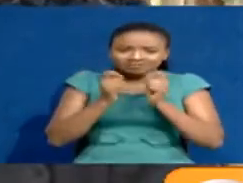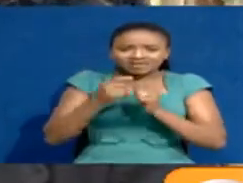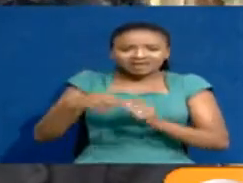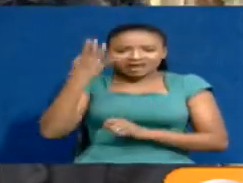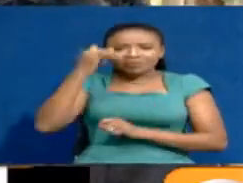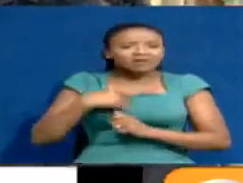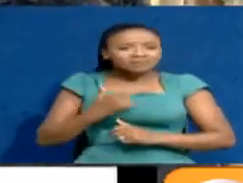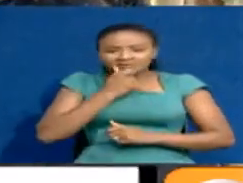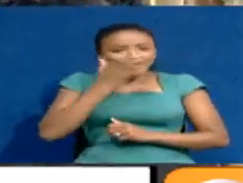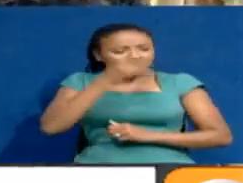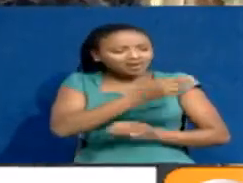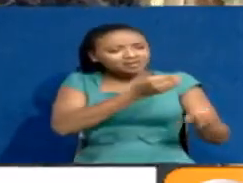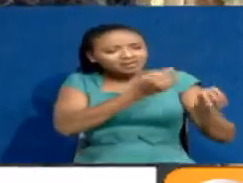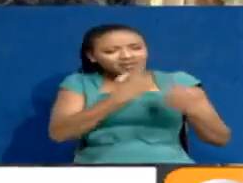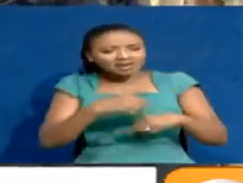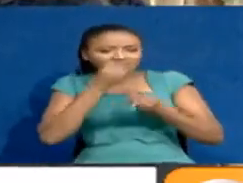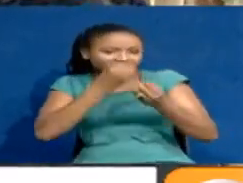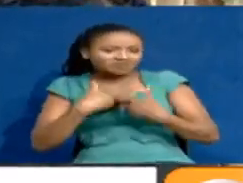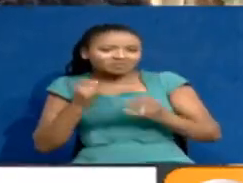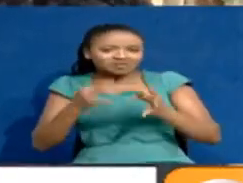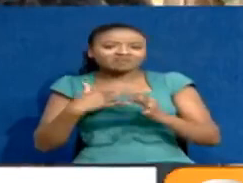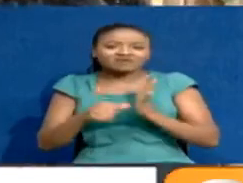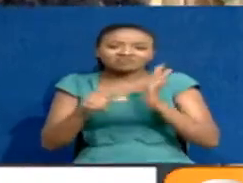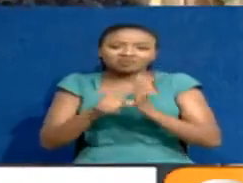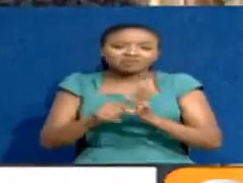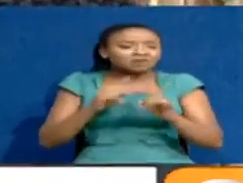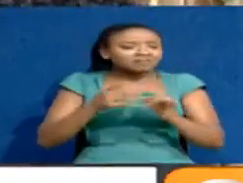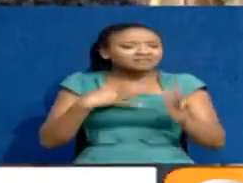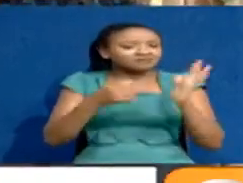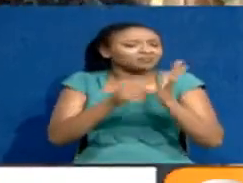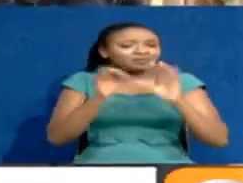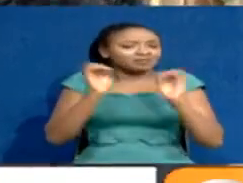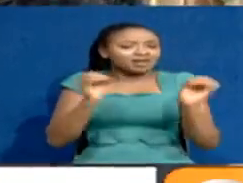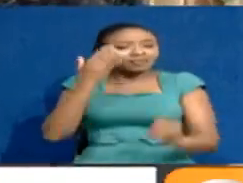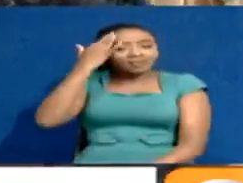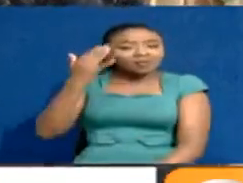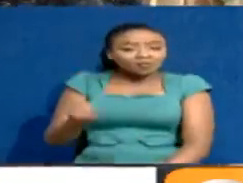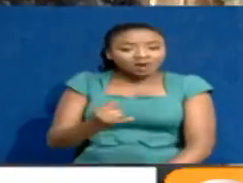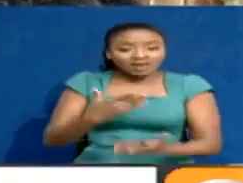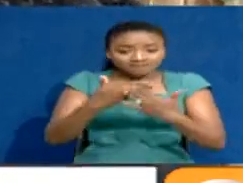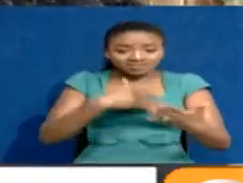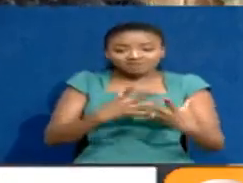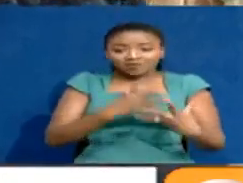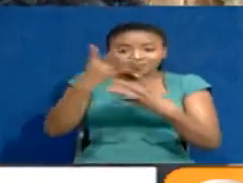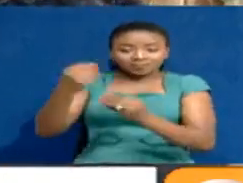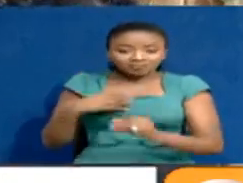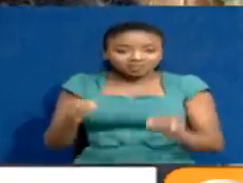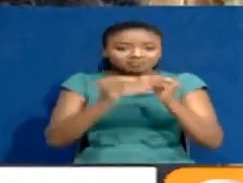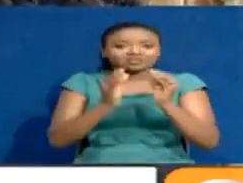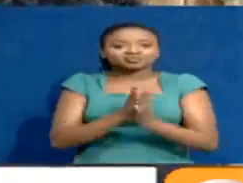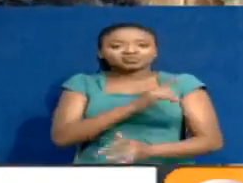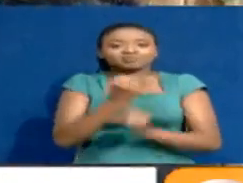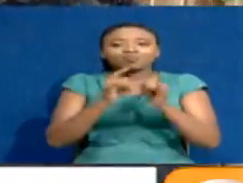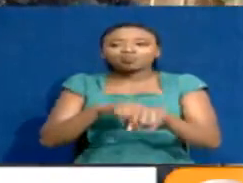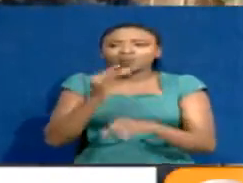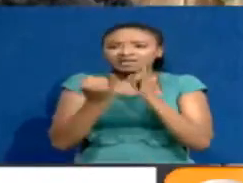kuja kuniambia kama ako na tatizo. Lakini hakukuwa na tatizo, kwa sababu kabla atoweke nilikutana na yeye